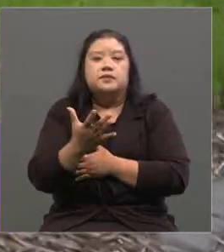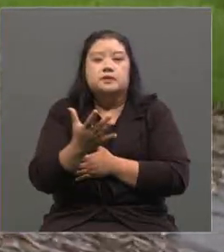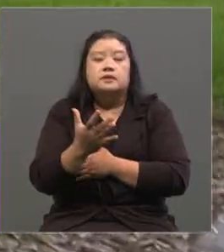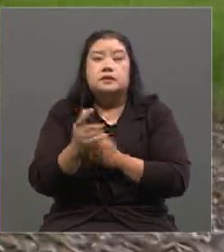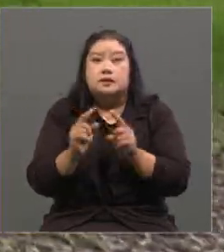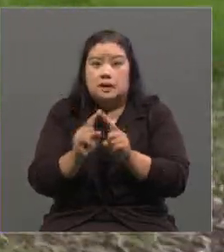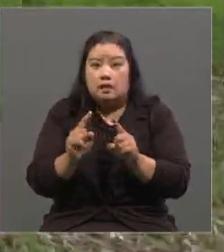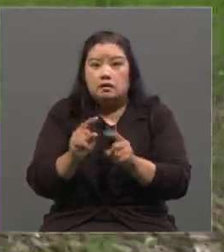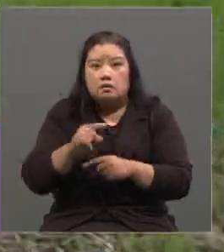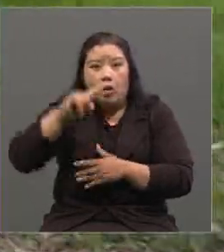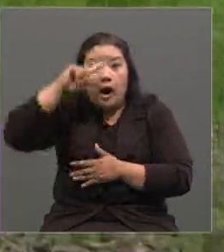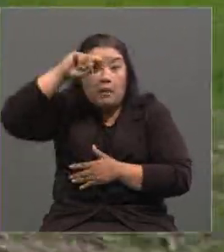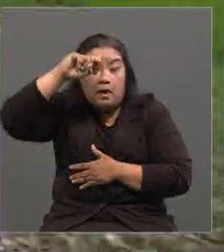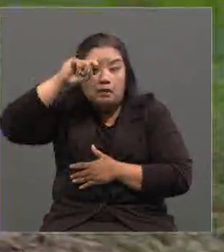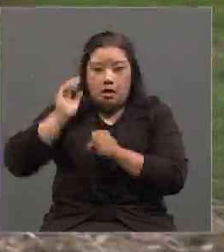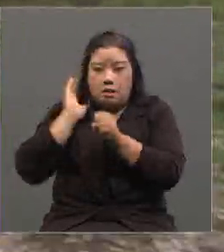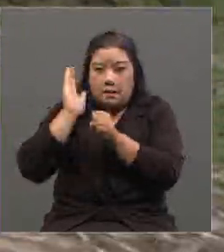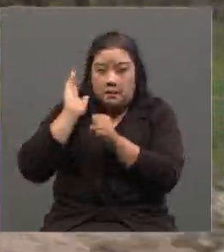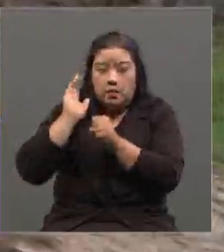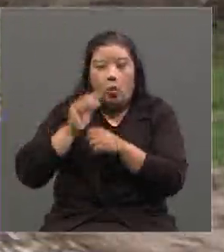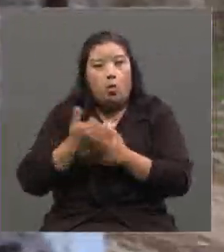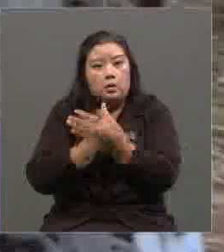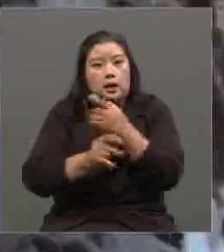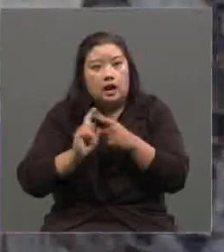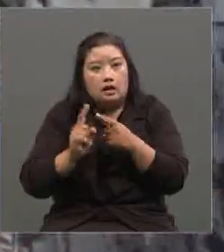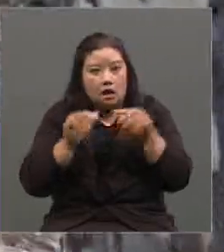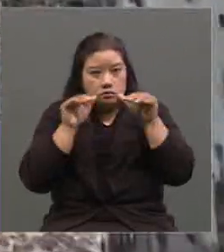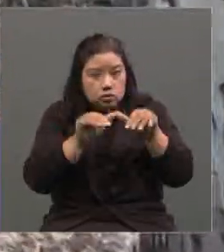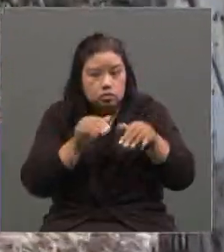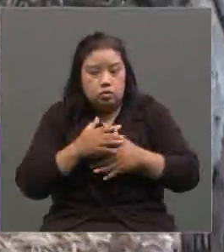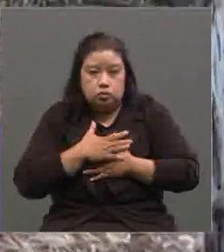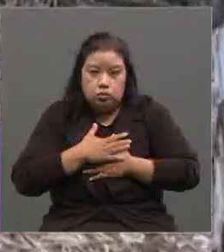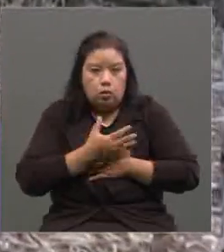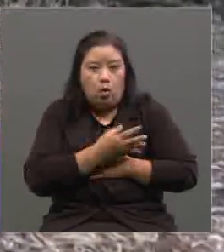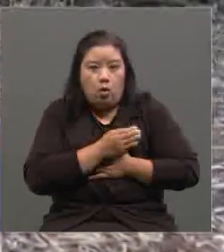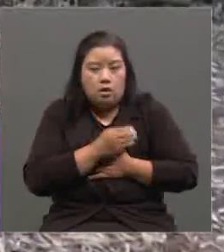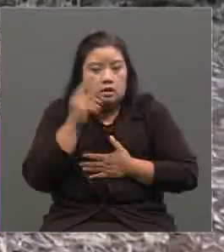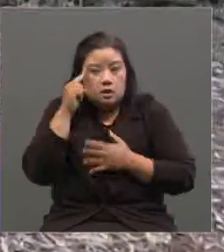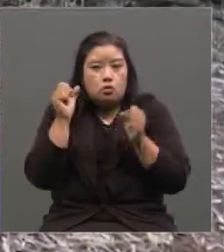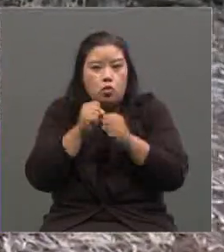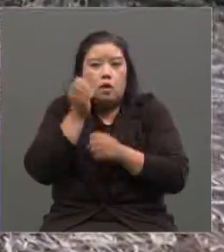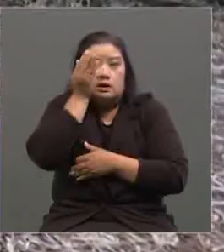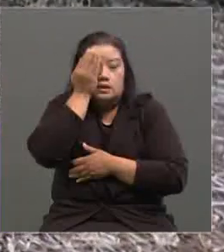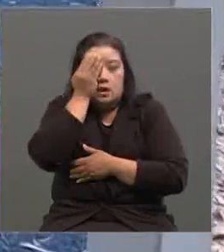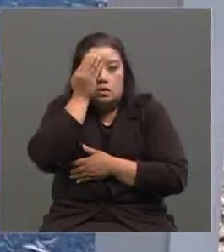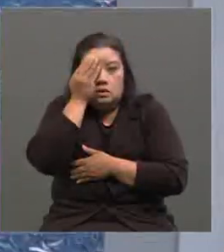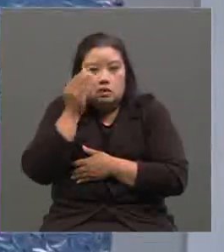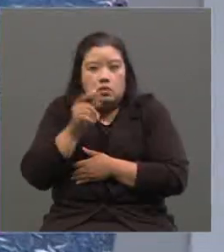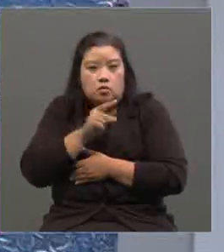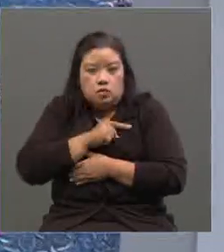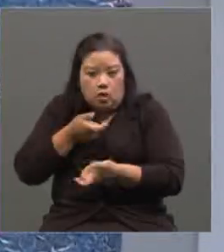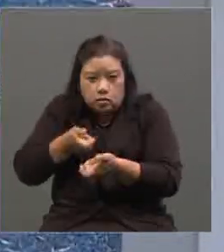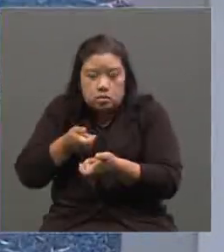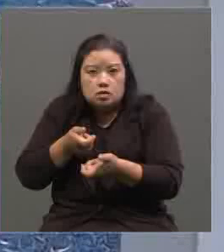ครั้งนี้เนี่ยก็ยิ่งเพิ่มความกังวลให้กับนานาชาติที่วิตกมาโดยตลอดว่าการโจมตีของอิสราเอลเนี่ยจะเสี่ยงทำให้ตัวประกันที่อยู่ในฉนวน